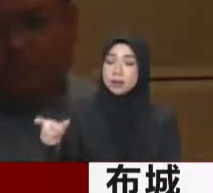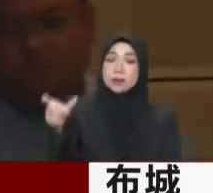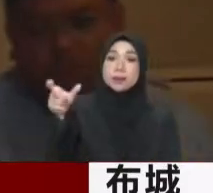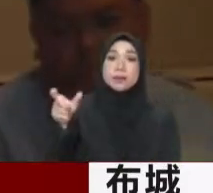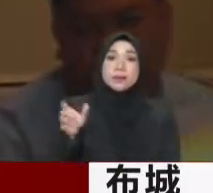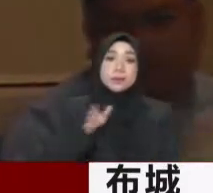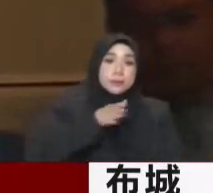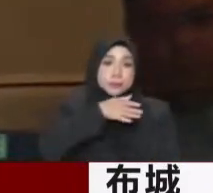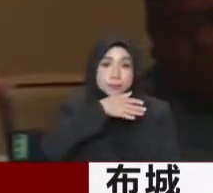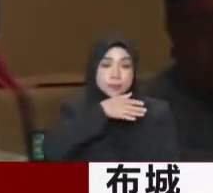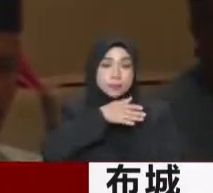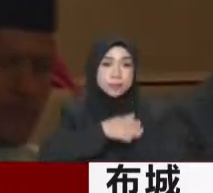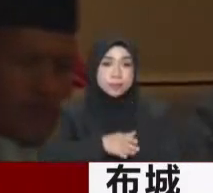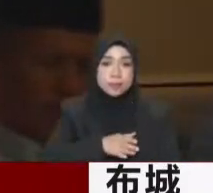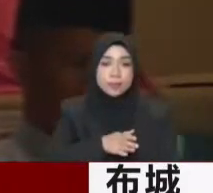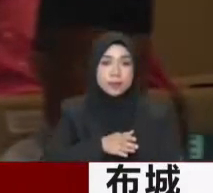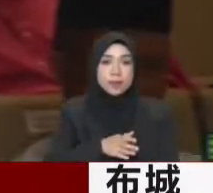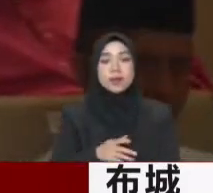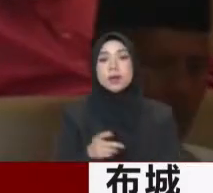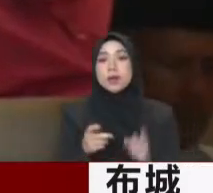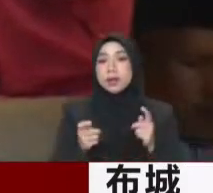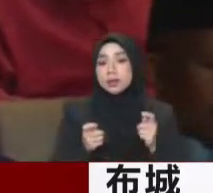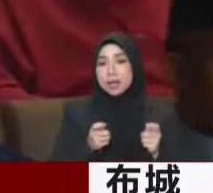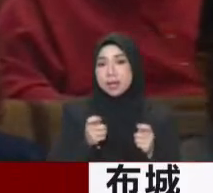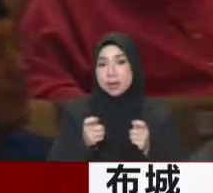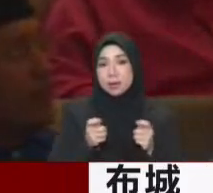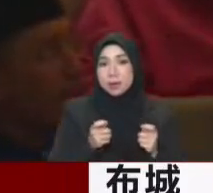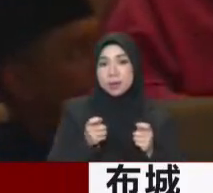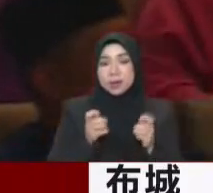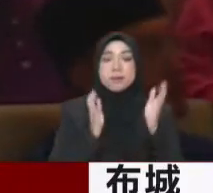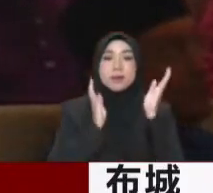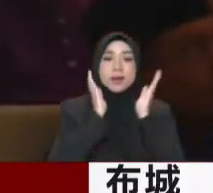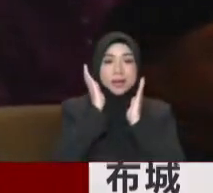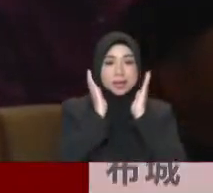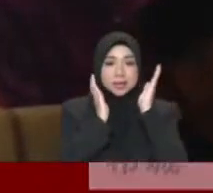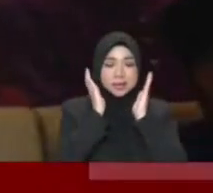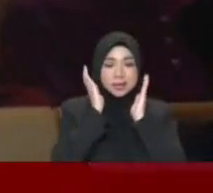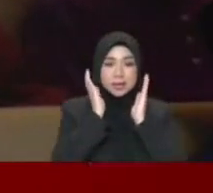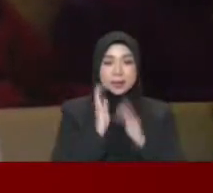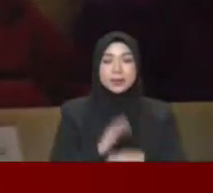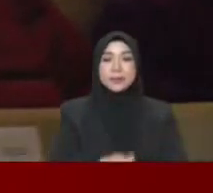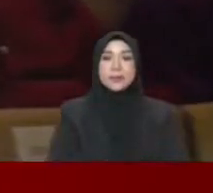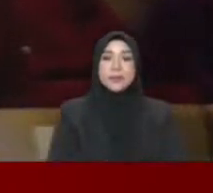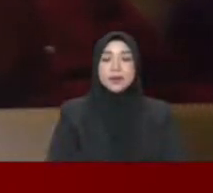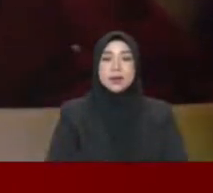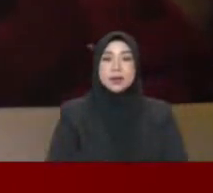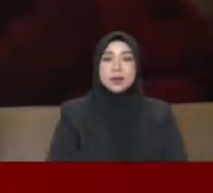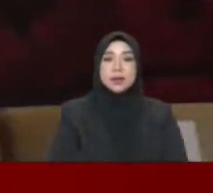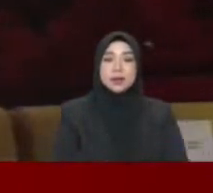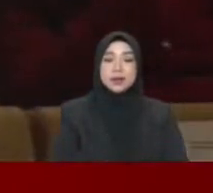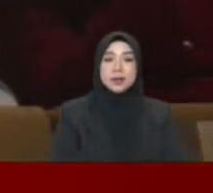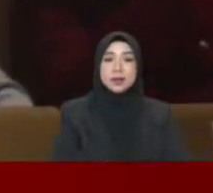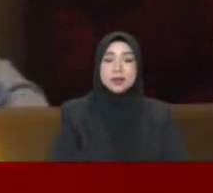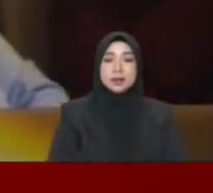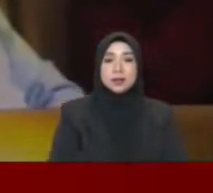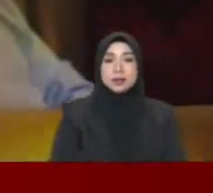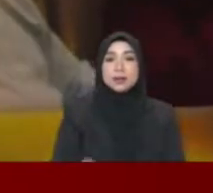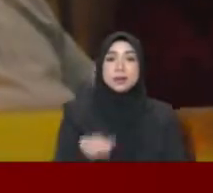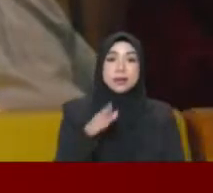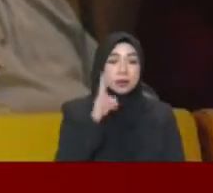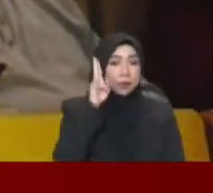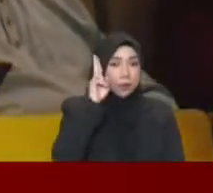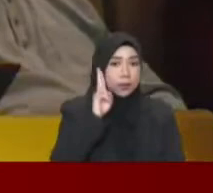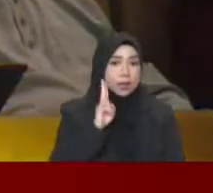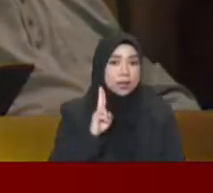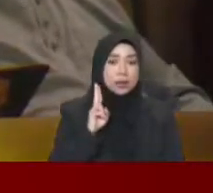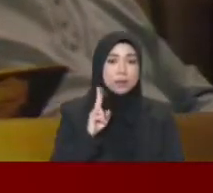fitnah. 陛下是在先知穆罕默德诞辰庆典上致辞时这么表示。陛下也说，